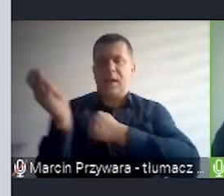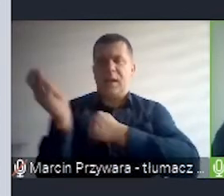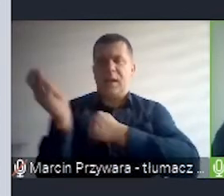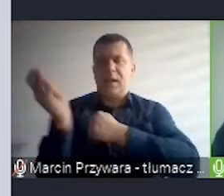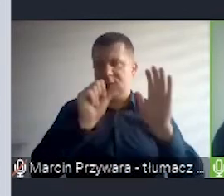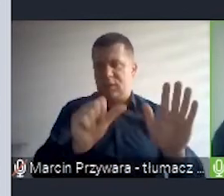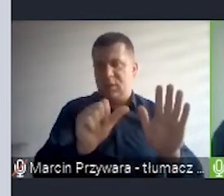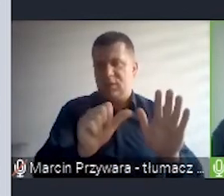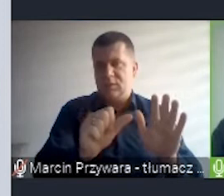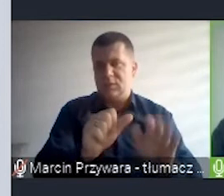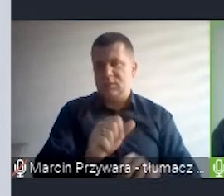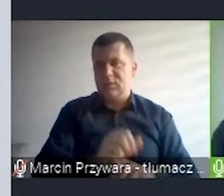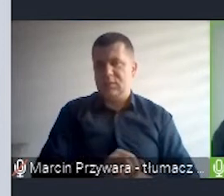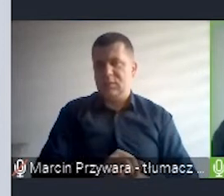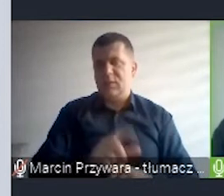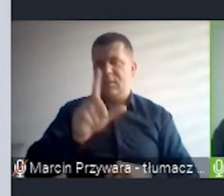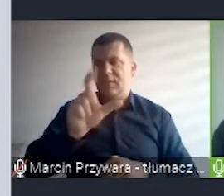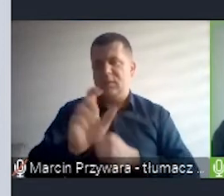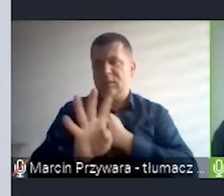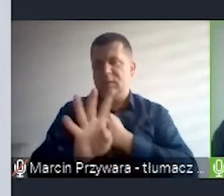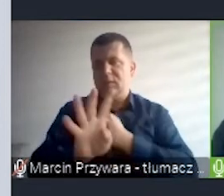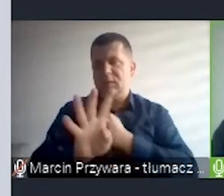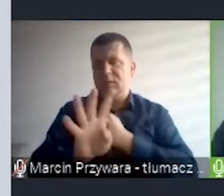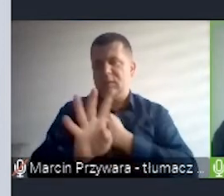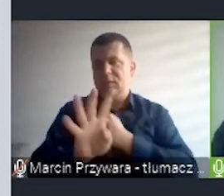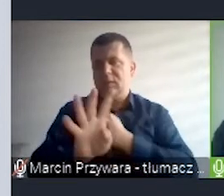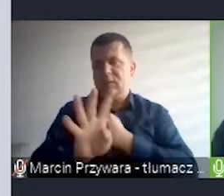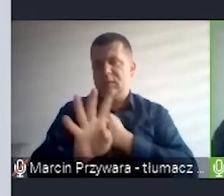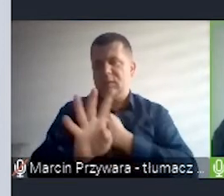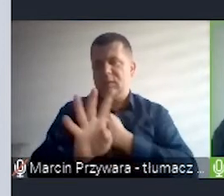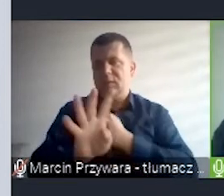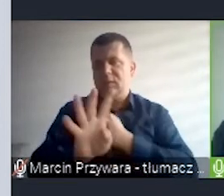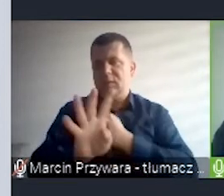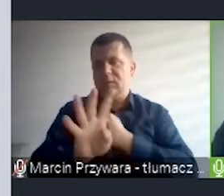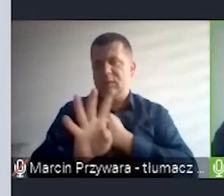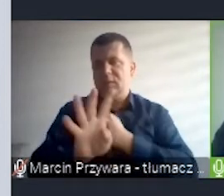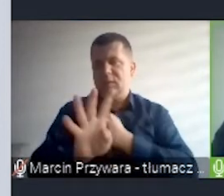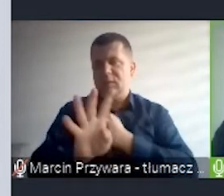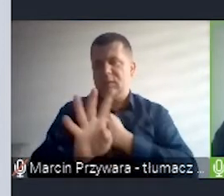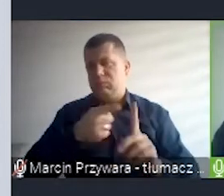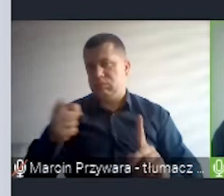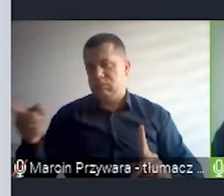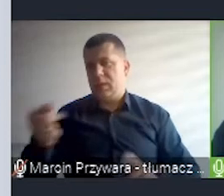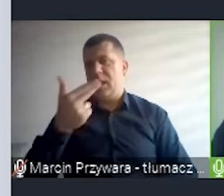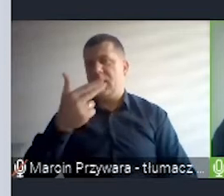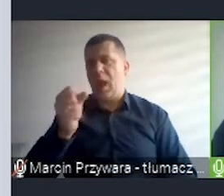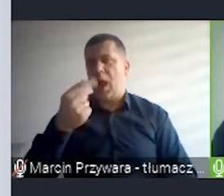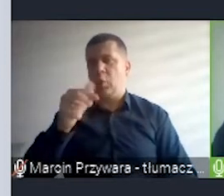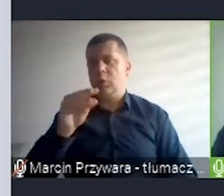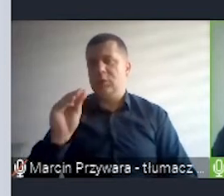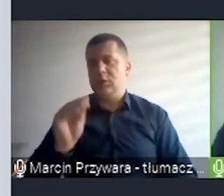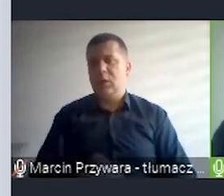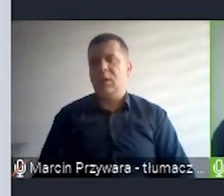276 a 297 artykułem mamy sporo takich nadużyć